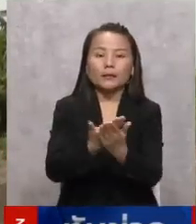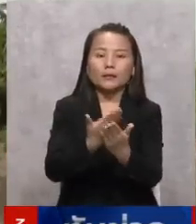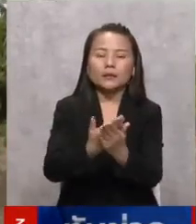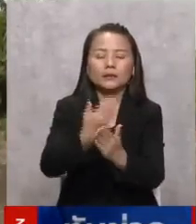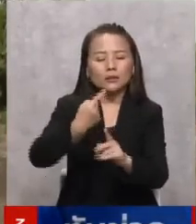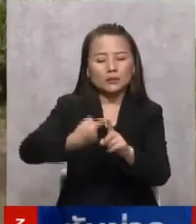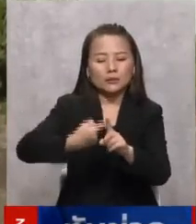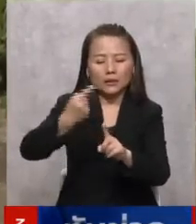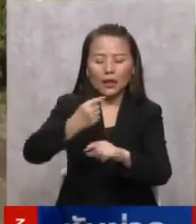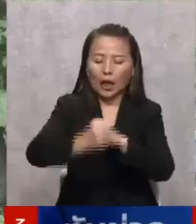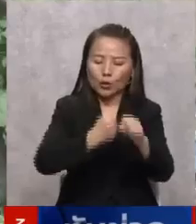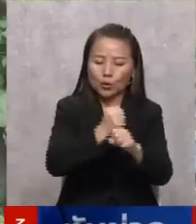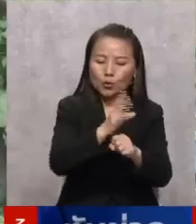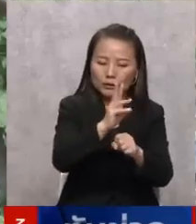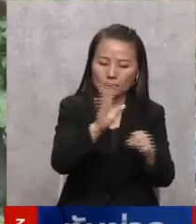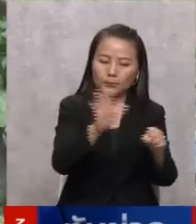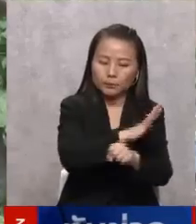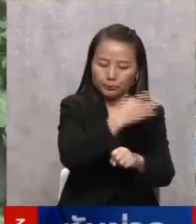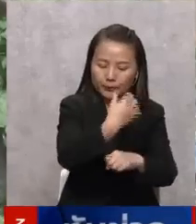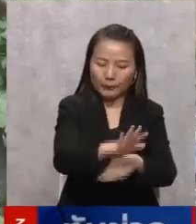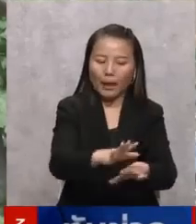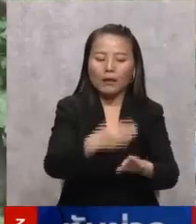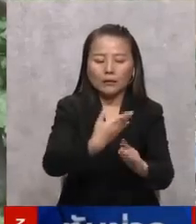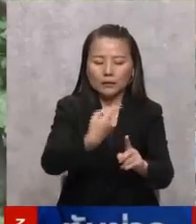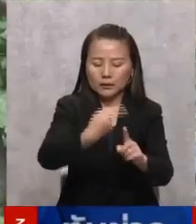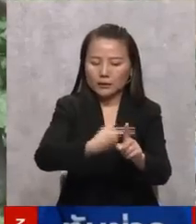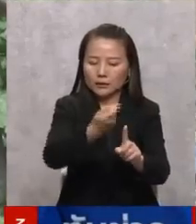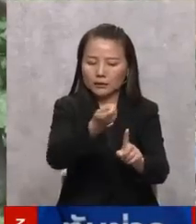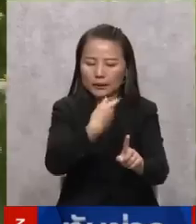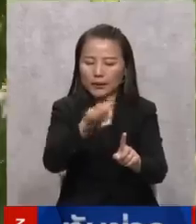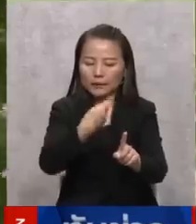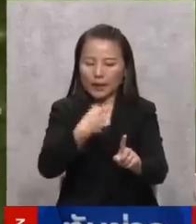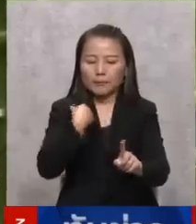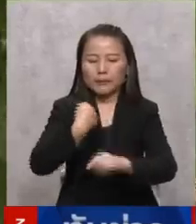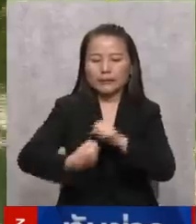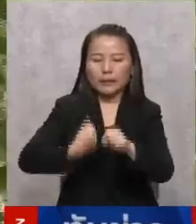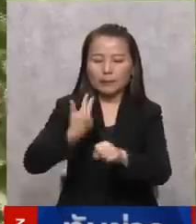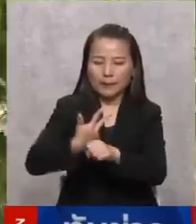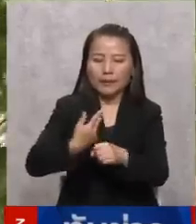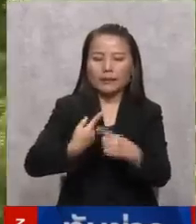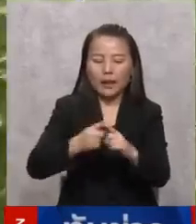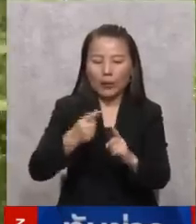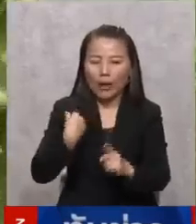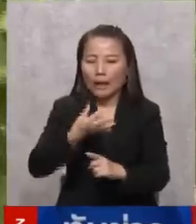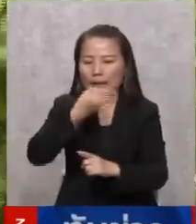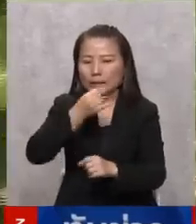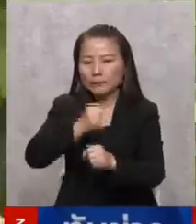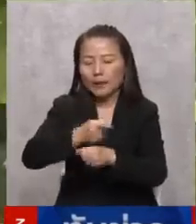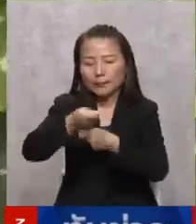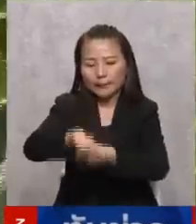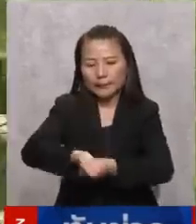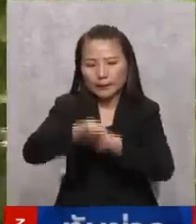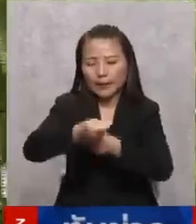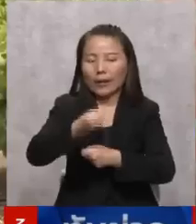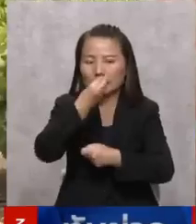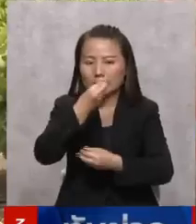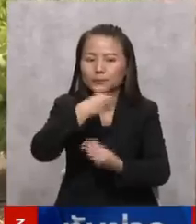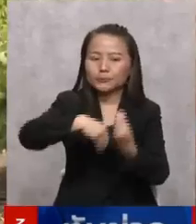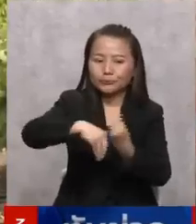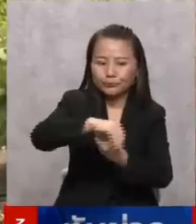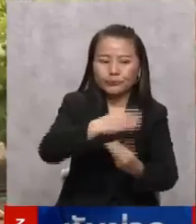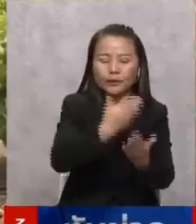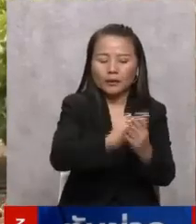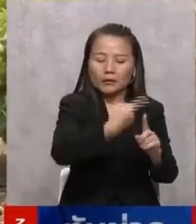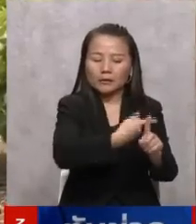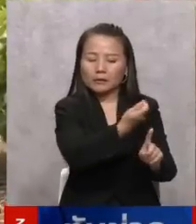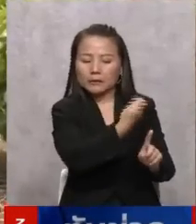ญทุกเดือนหลังเกษียณอายุราชการมาแล้วกว่า3ปีแต่อนันต์เผื่อนคำยังต้องออกมาทำสวนเพื่อหาเลี้ยงชีพเพราะเงินบำนาญ